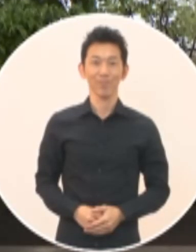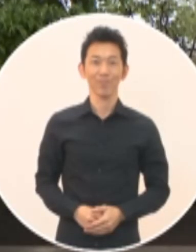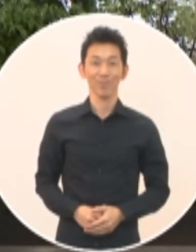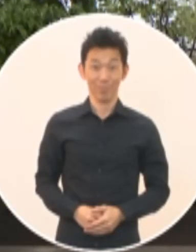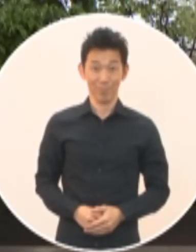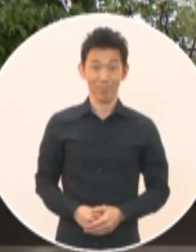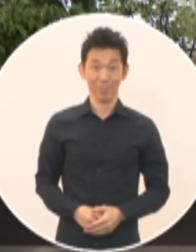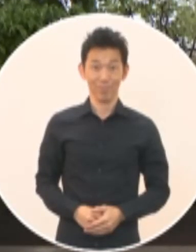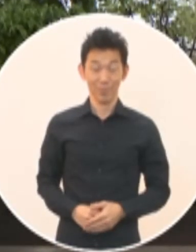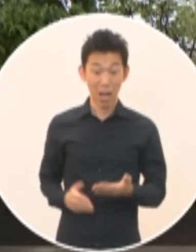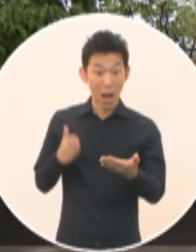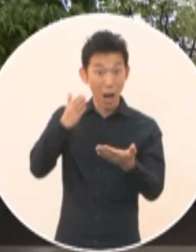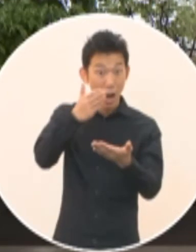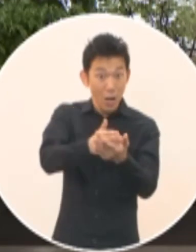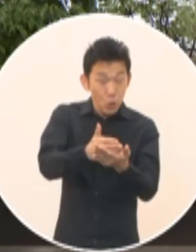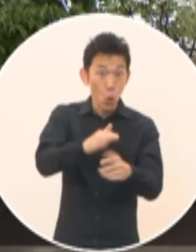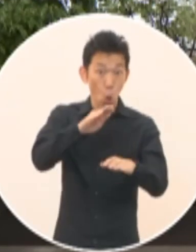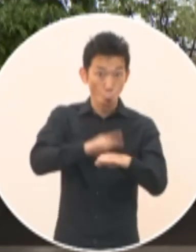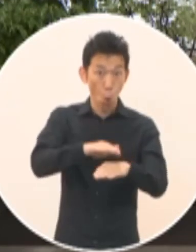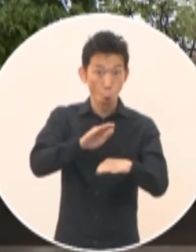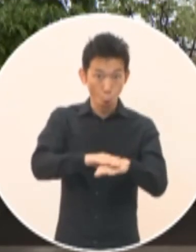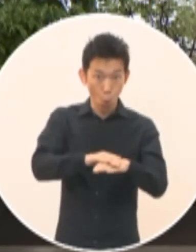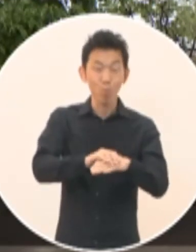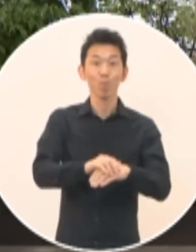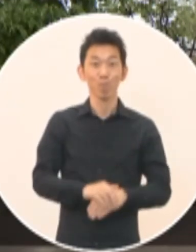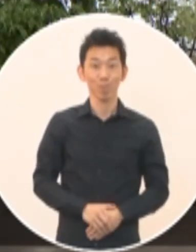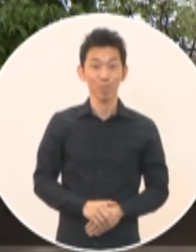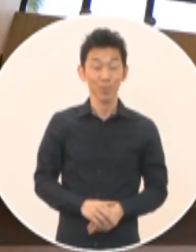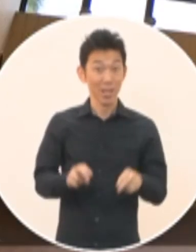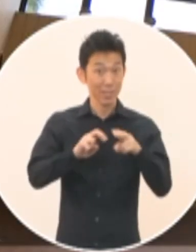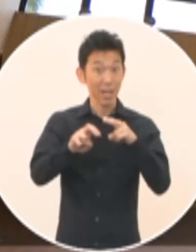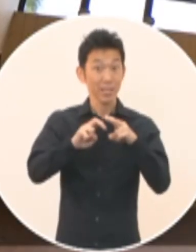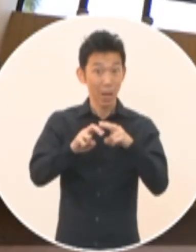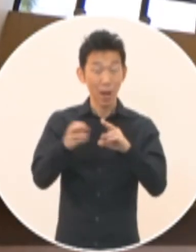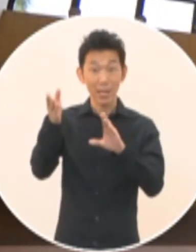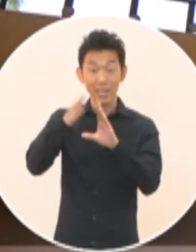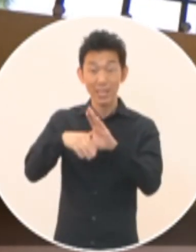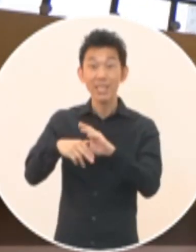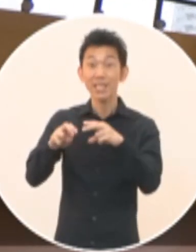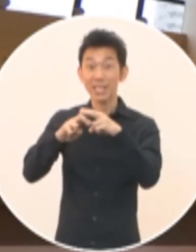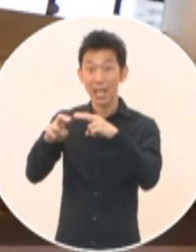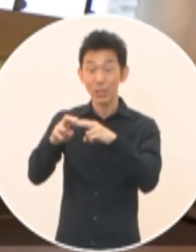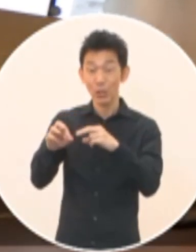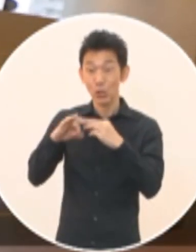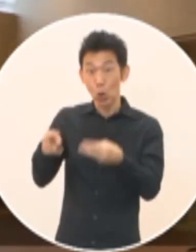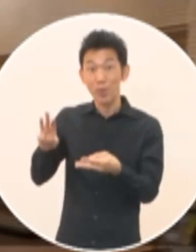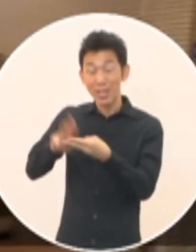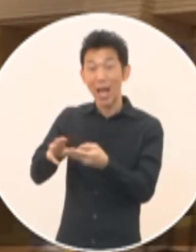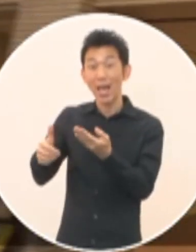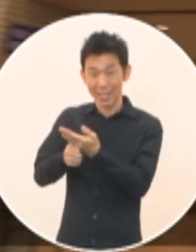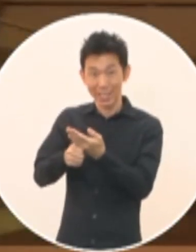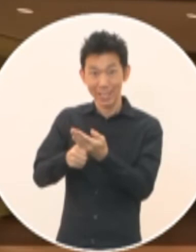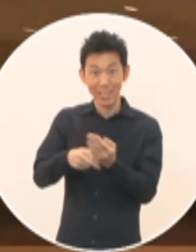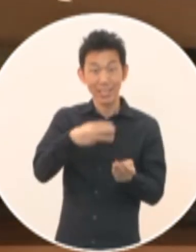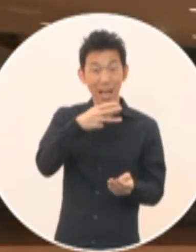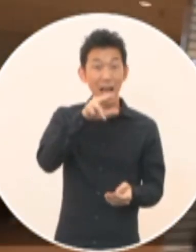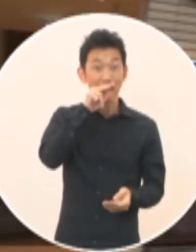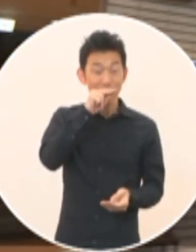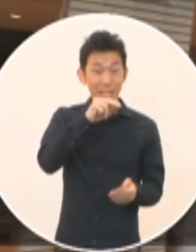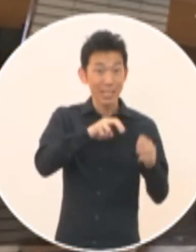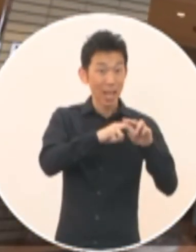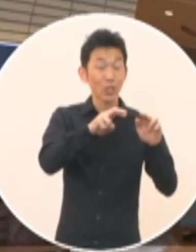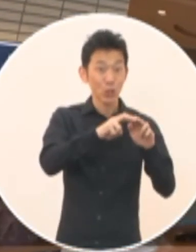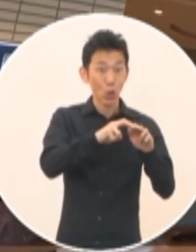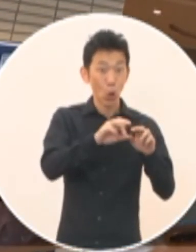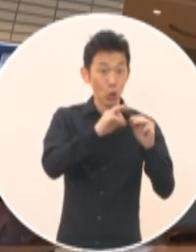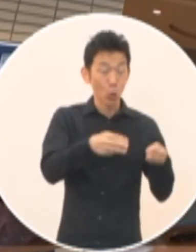アサケプラザへのアクセス方法です。近鉄富田駅、三義鉄道富田駅から歩いてお